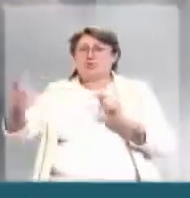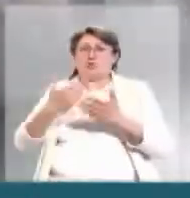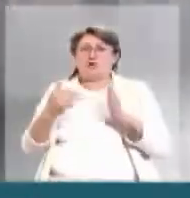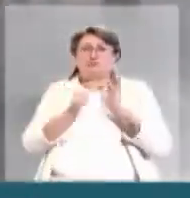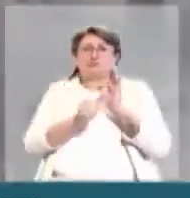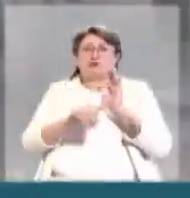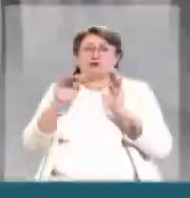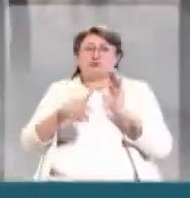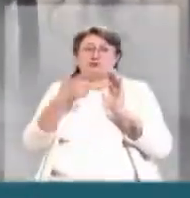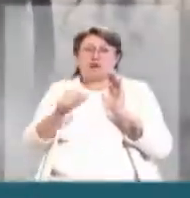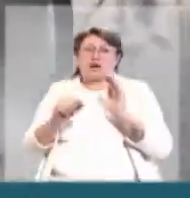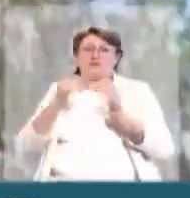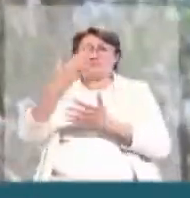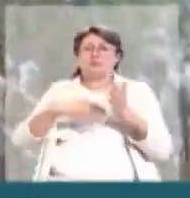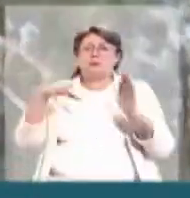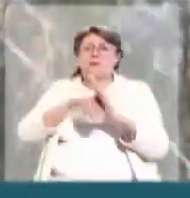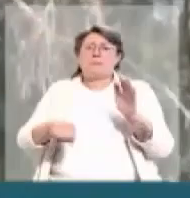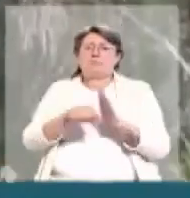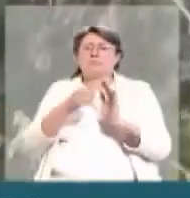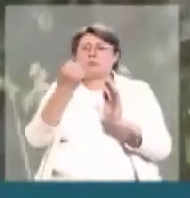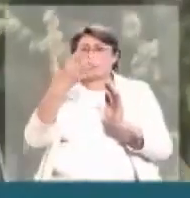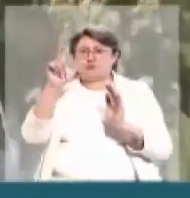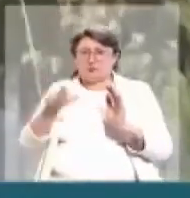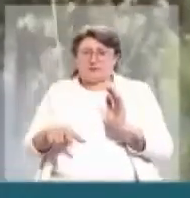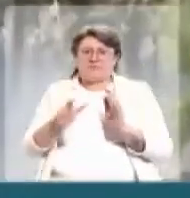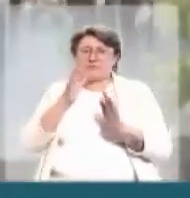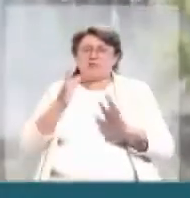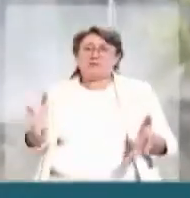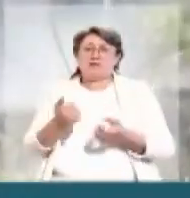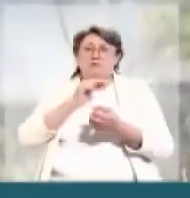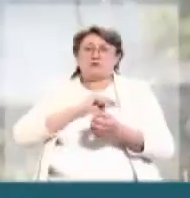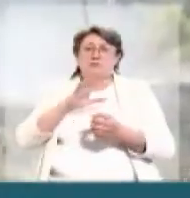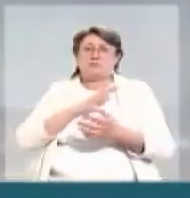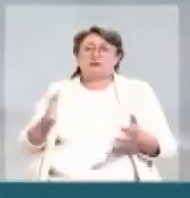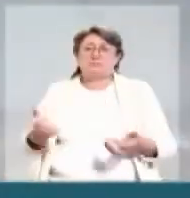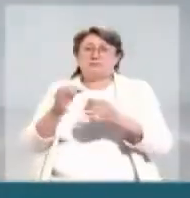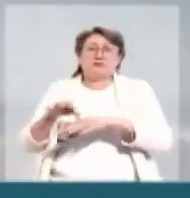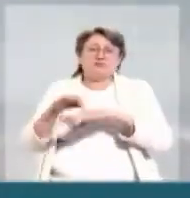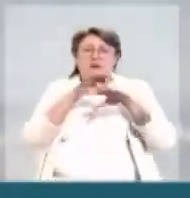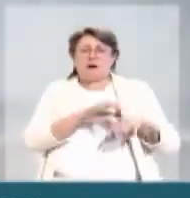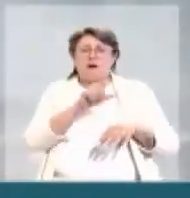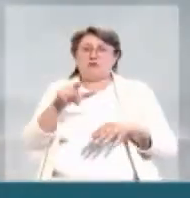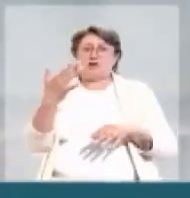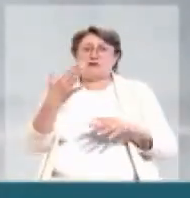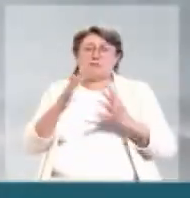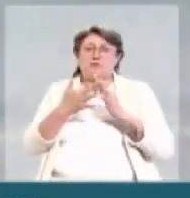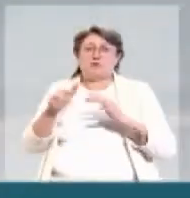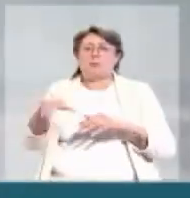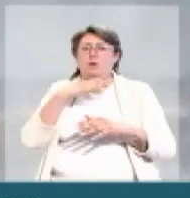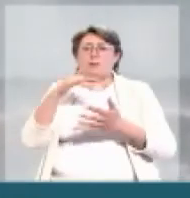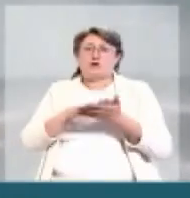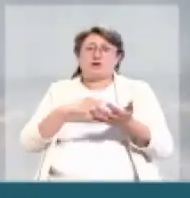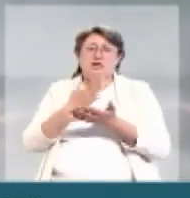около 60 тысяч гектаров, в списках погибших 15 человек. В ходе спасательных работ были эвакуированы жители нескольких населенных пунктов. Многие из них